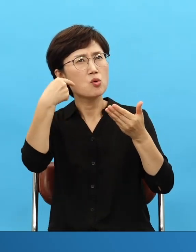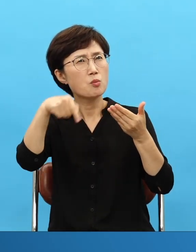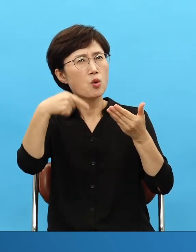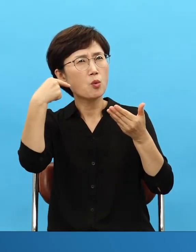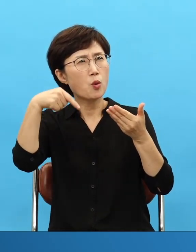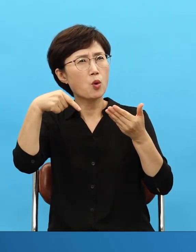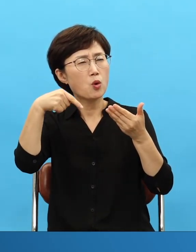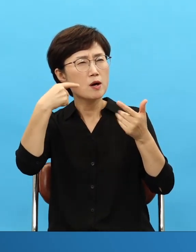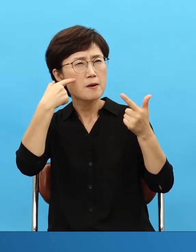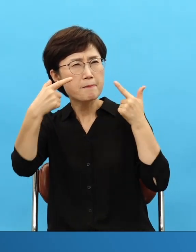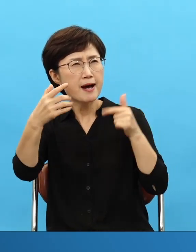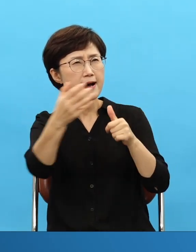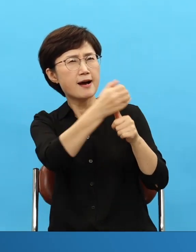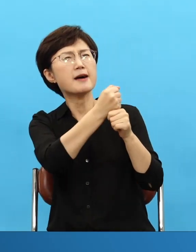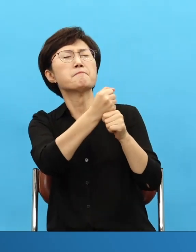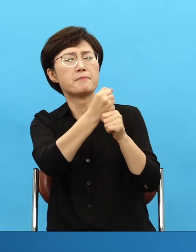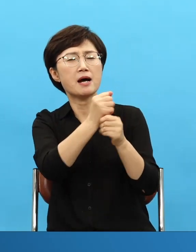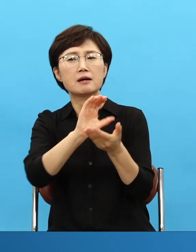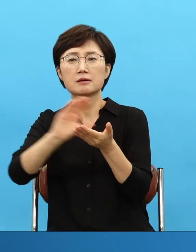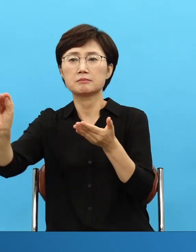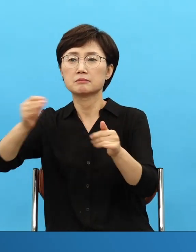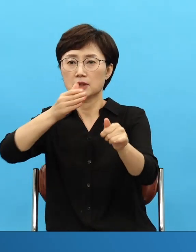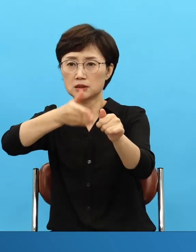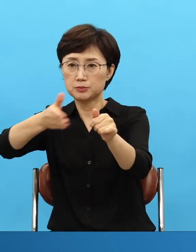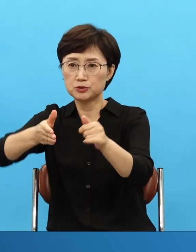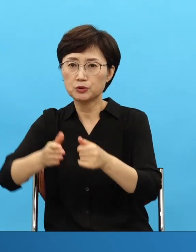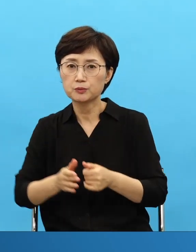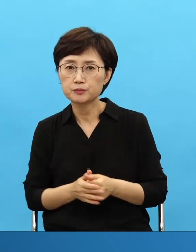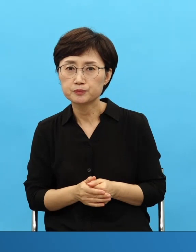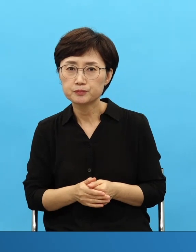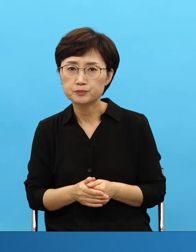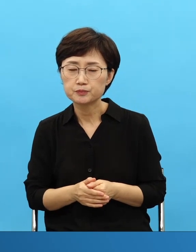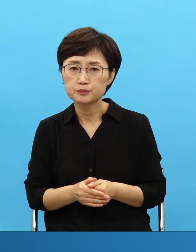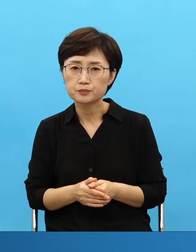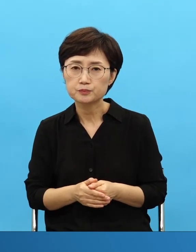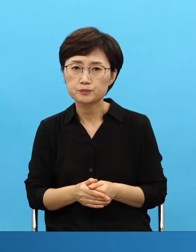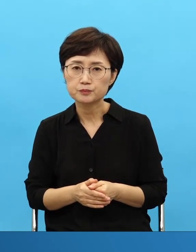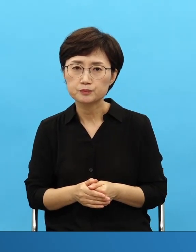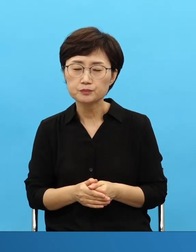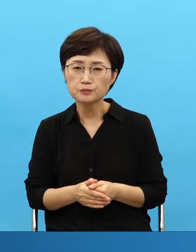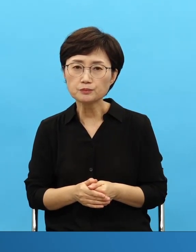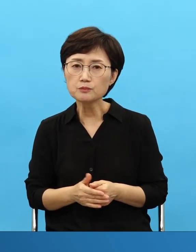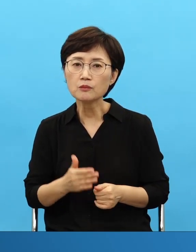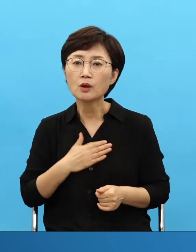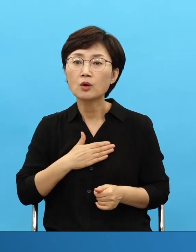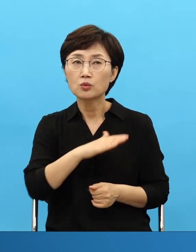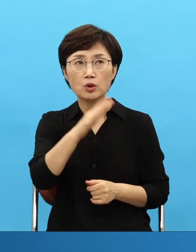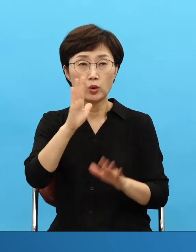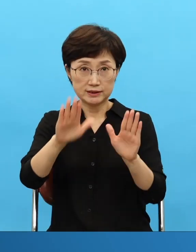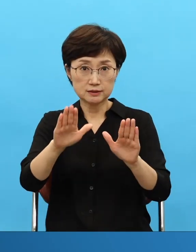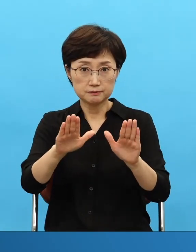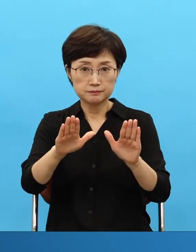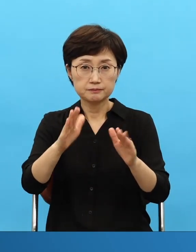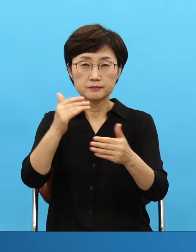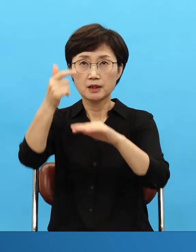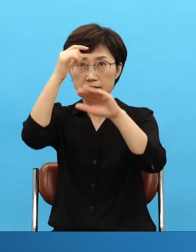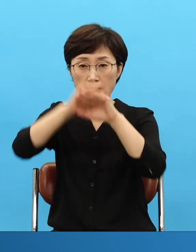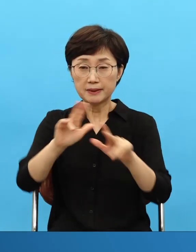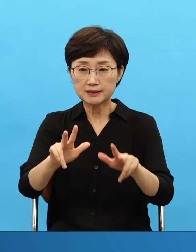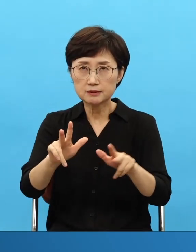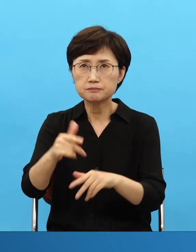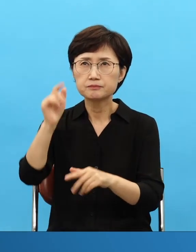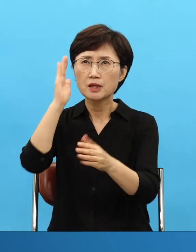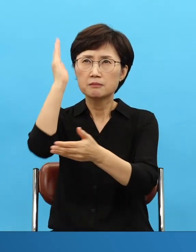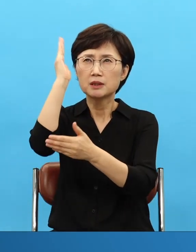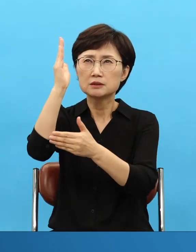to see and perceive the accurate covenant God has given to you. 반드시 우리의 뇌에 각인됩니다. And that will be embedded and